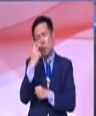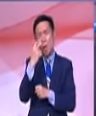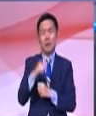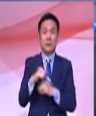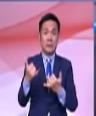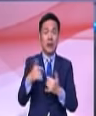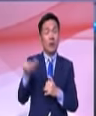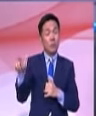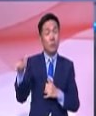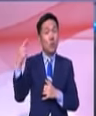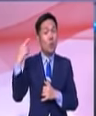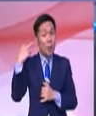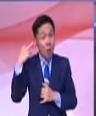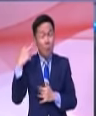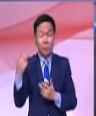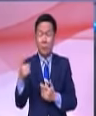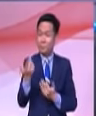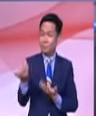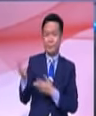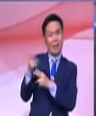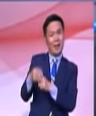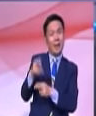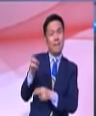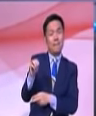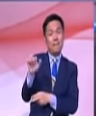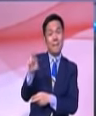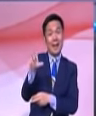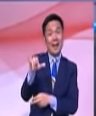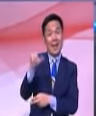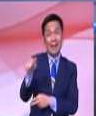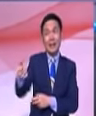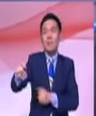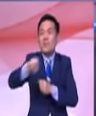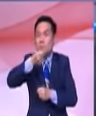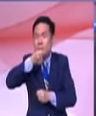siaran radio. Wartawan Marlia Muhammad ada putirannya.